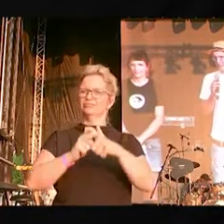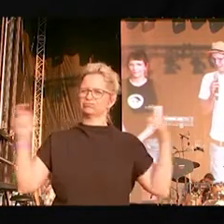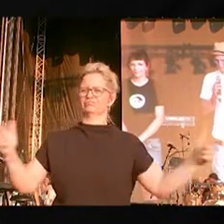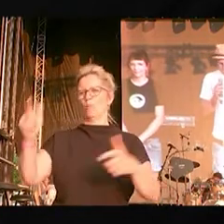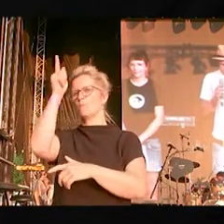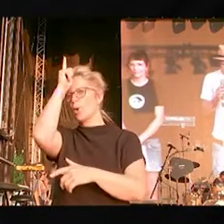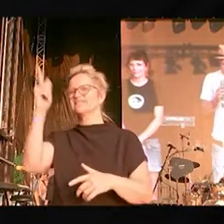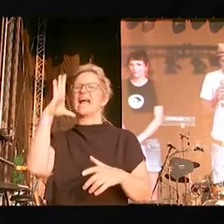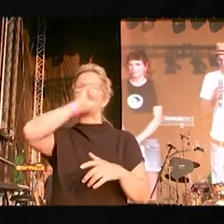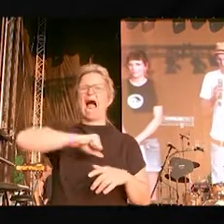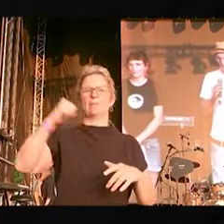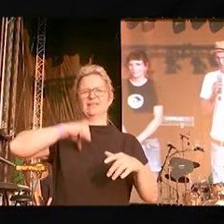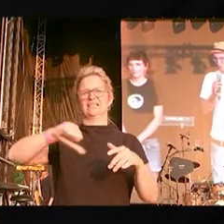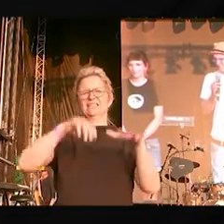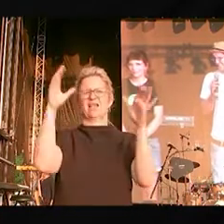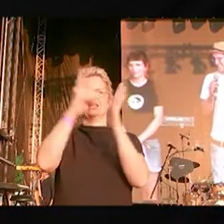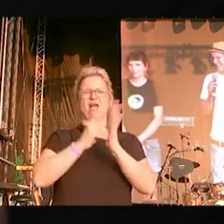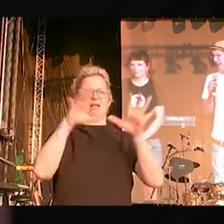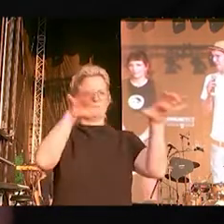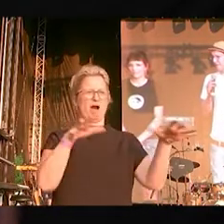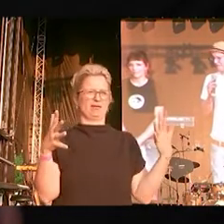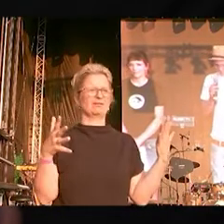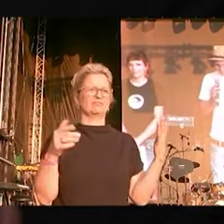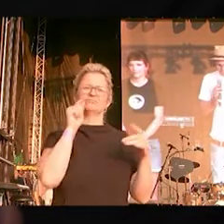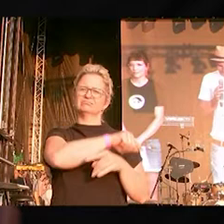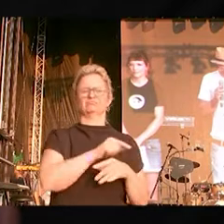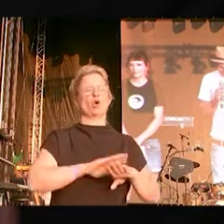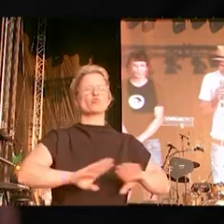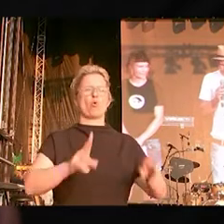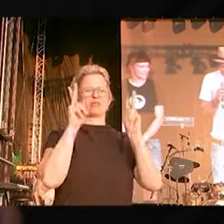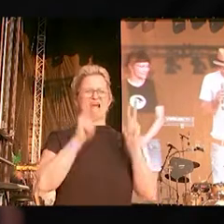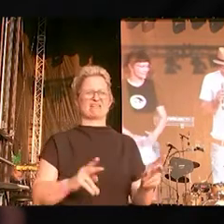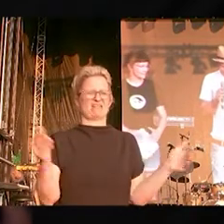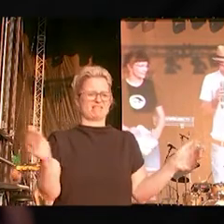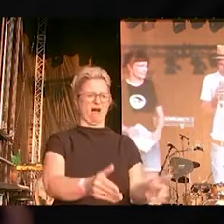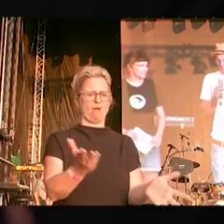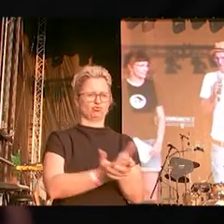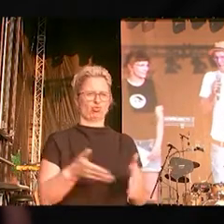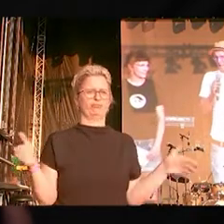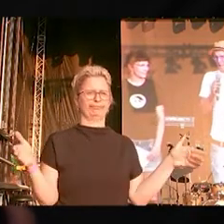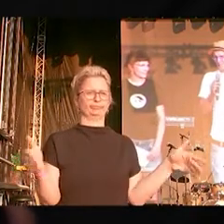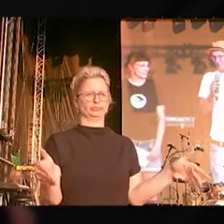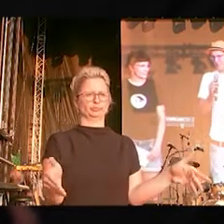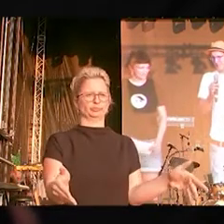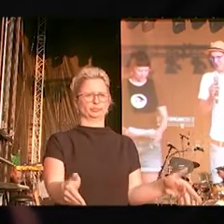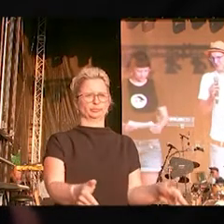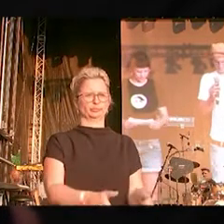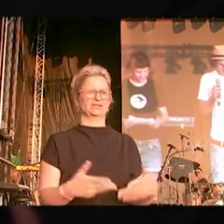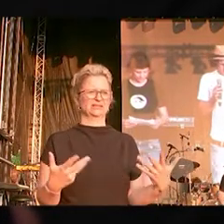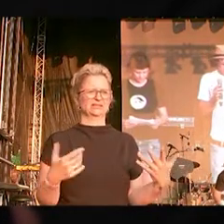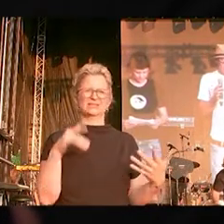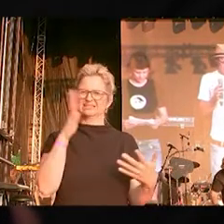und Geheimdienstdatenbanken. Das Grundrechtegrab ist extrem tief. Und diese Überwachungs-